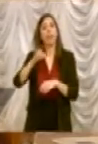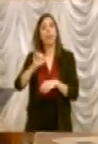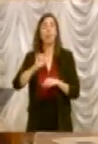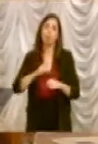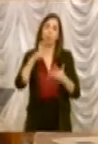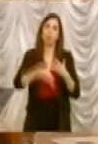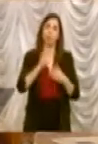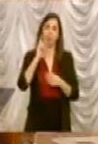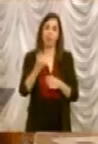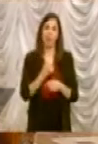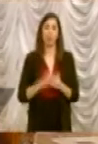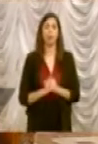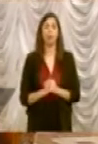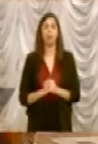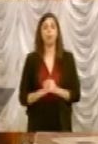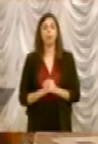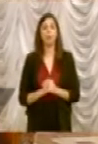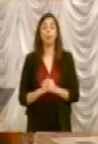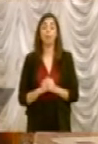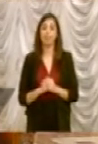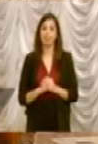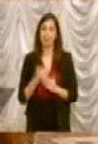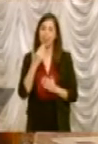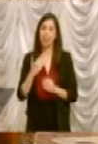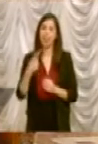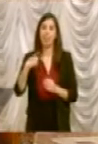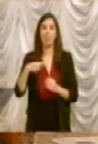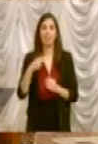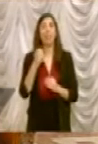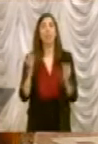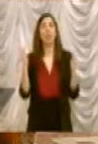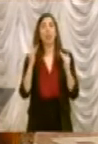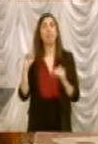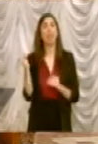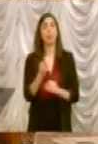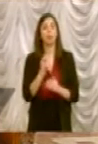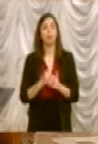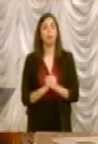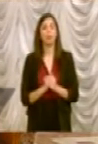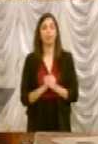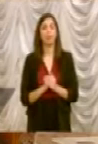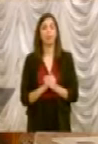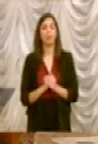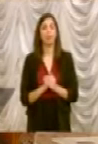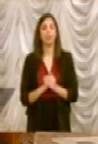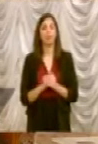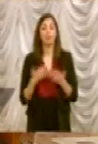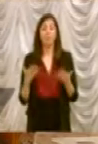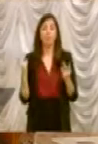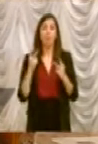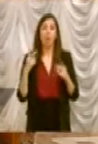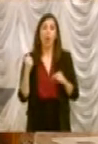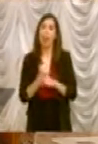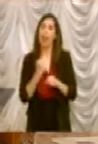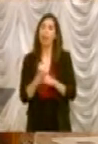il decreto che comprende più di 25 miliardi per i lavoratori e 16 miliardi per le imprese, una serie di misure per arginare l'emergenza